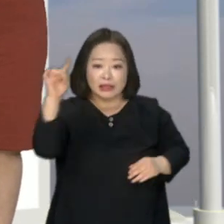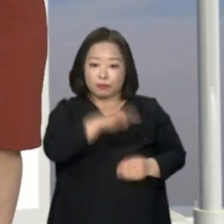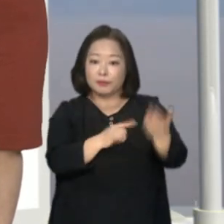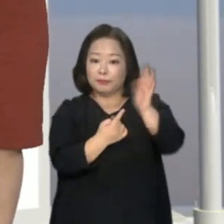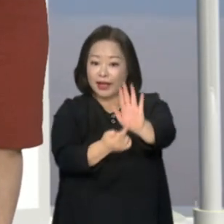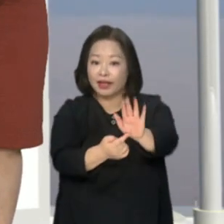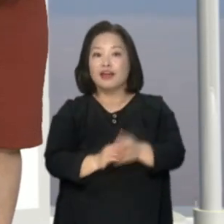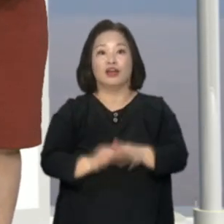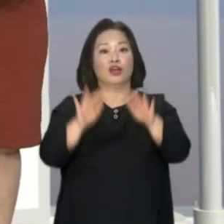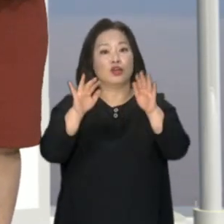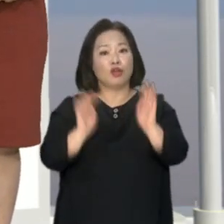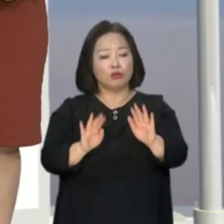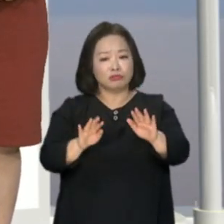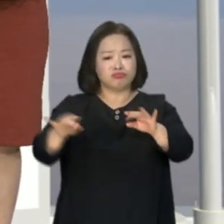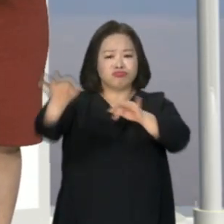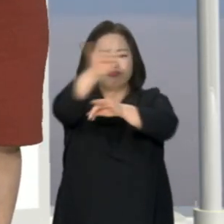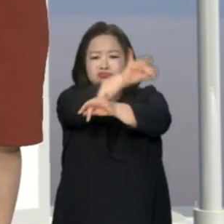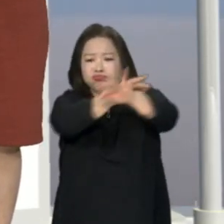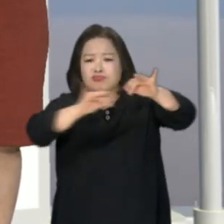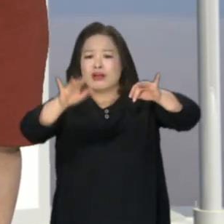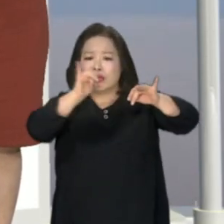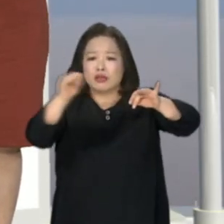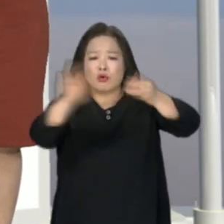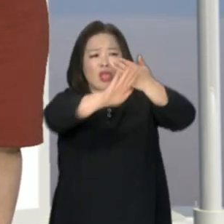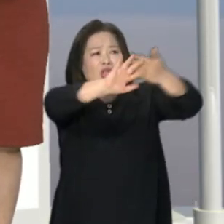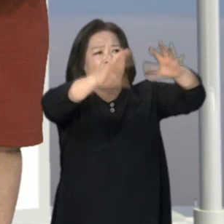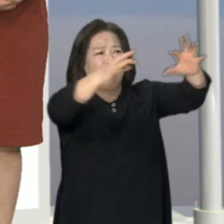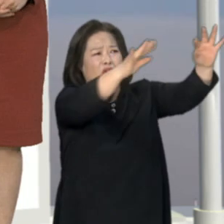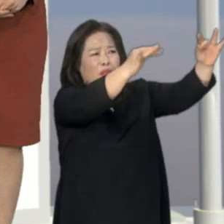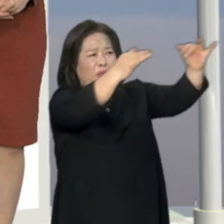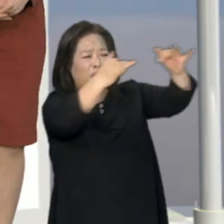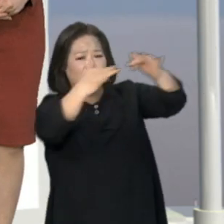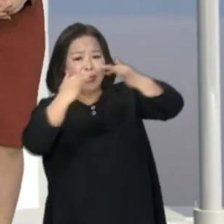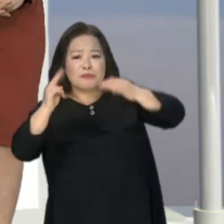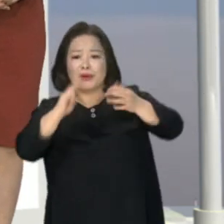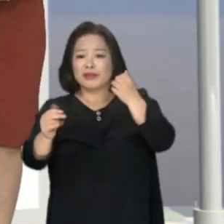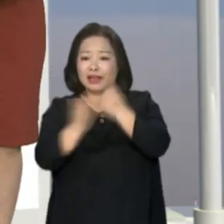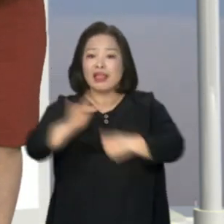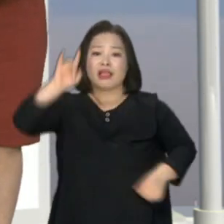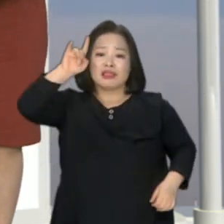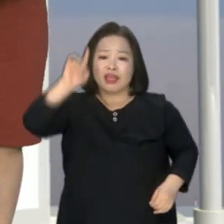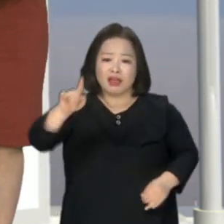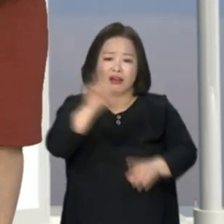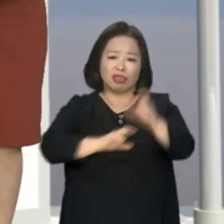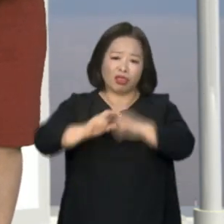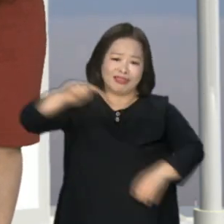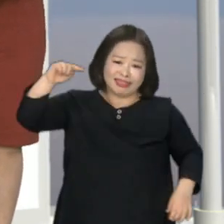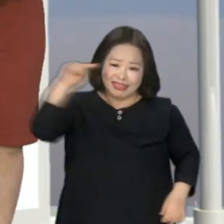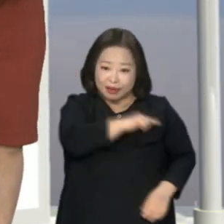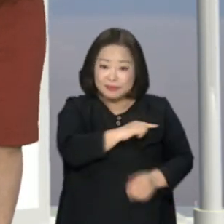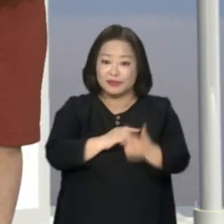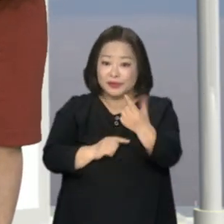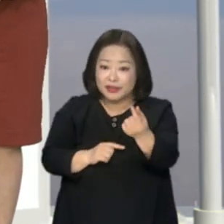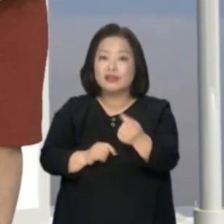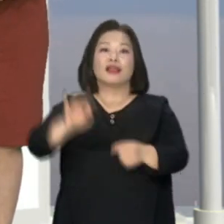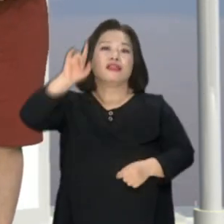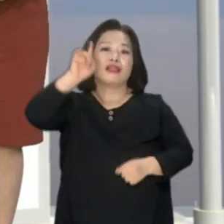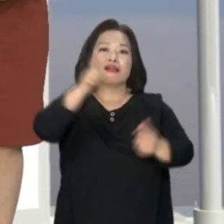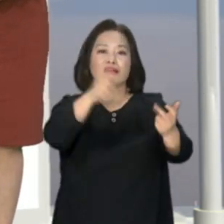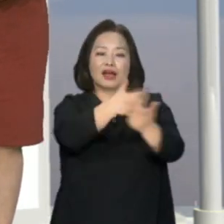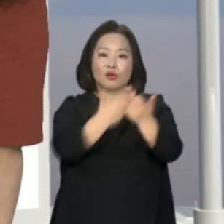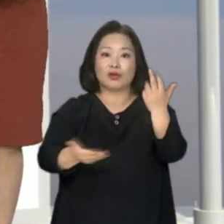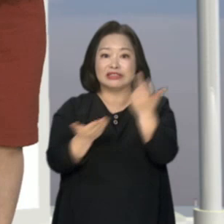보이고 있는데요. 대기가 정체된 데다 국외 오염물질까지 유입되면서 내일은 공기질이 더 나빠지겠습니다. 내일